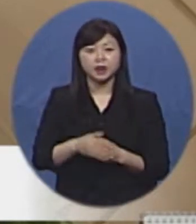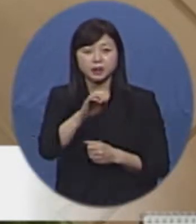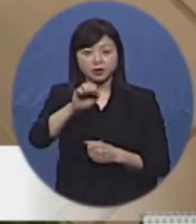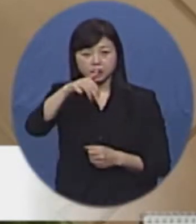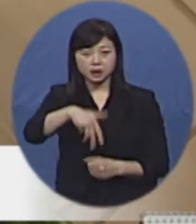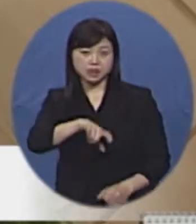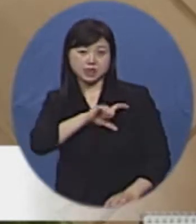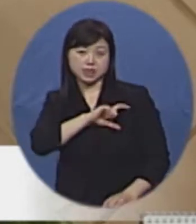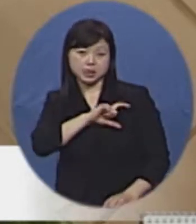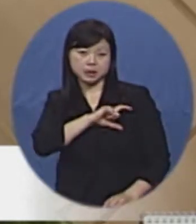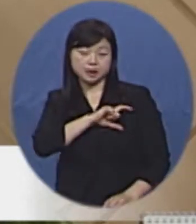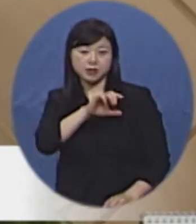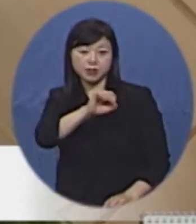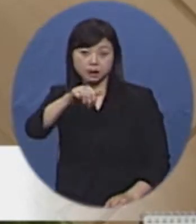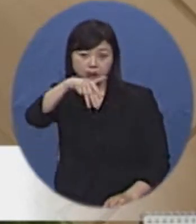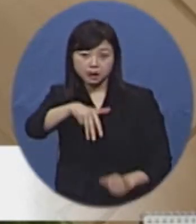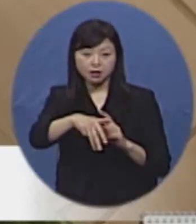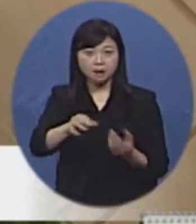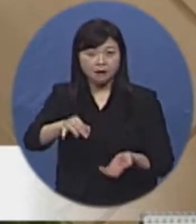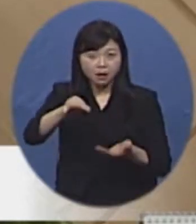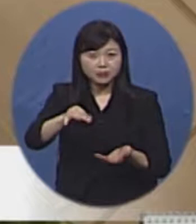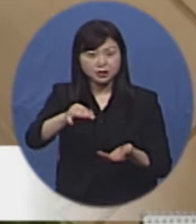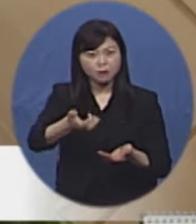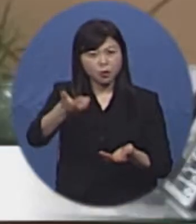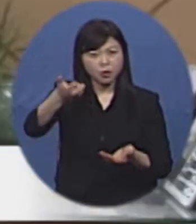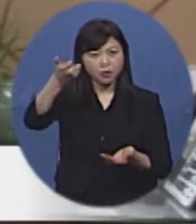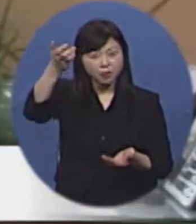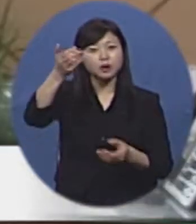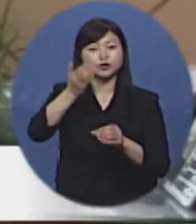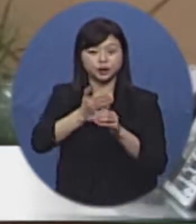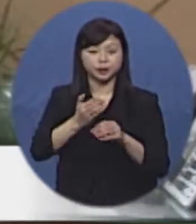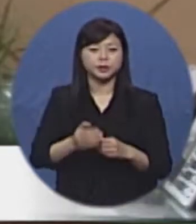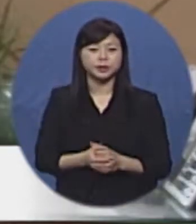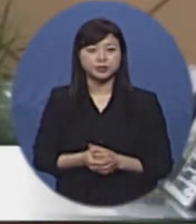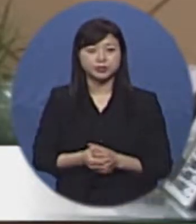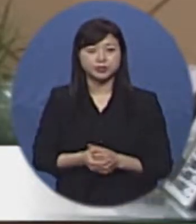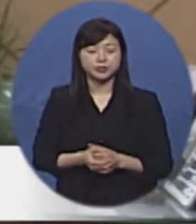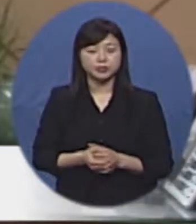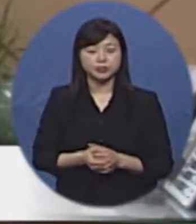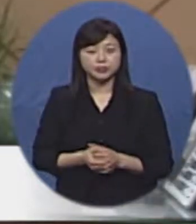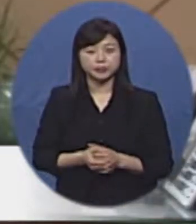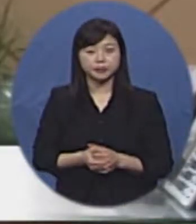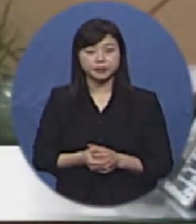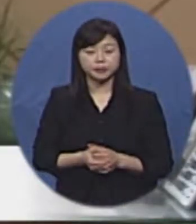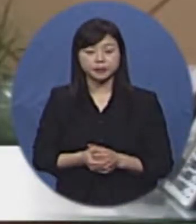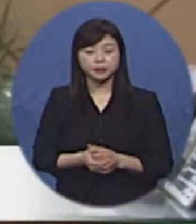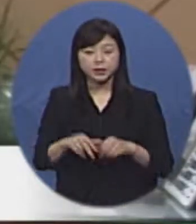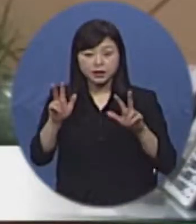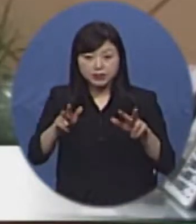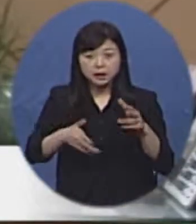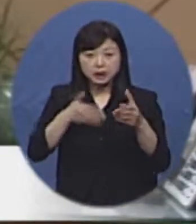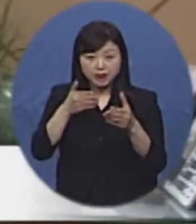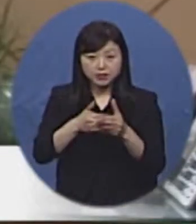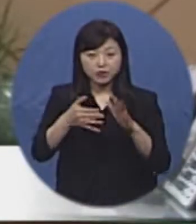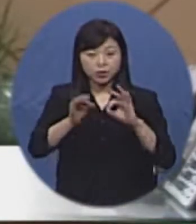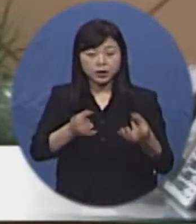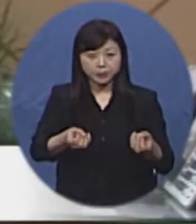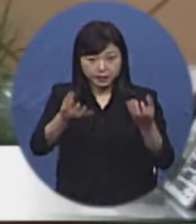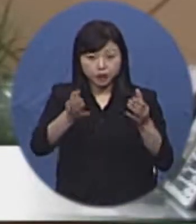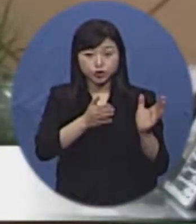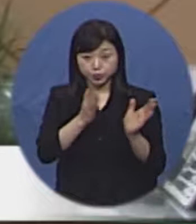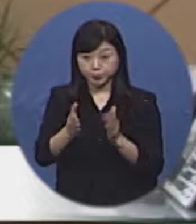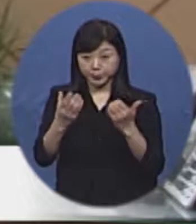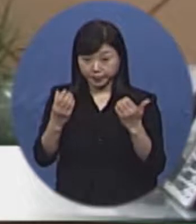브랜드, 평창군의 가치는 엄청나게 지금 높아지고 있습니다. 네. 그래서 저희들은 그동안은 준비를 해왔지만